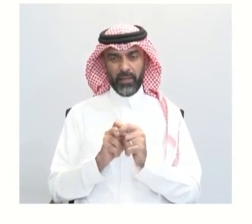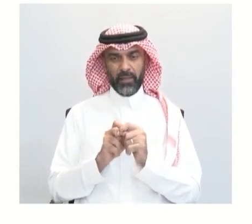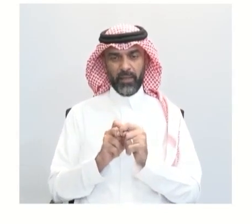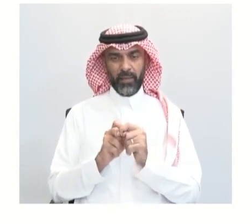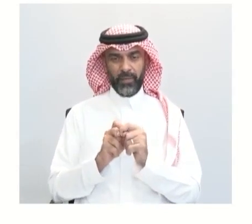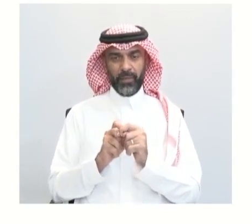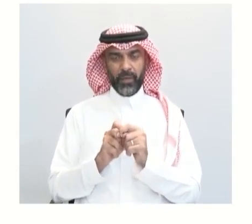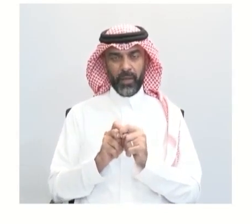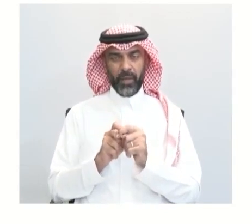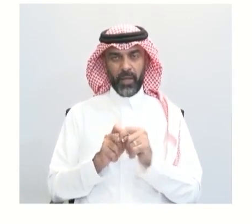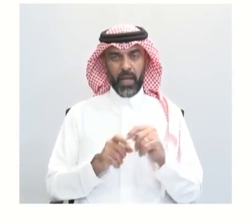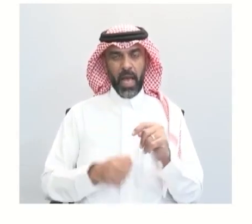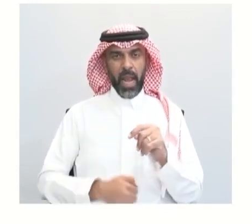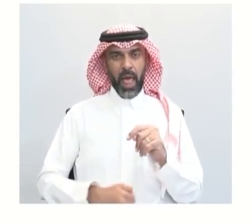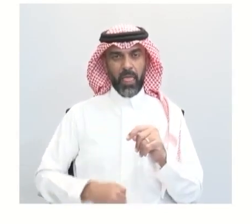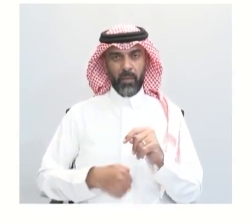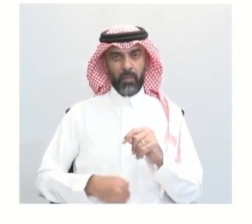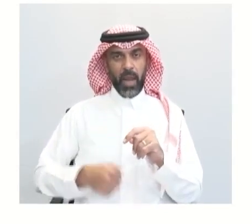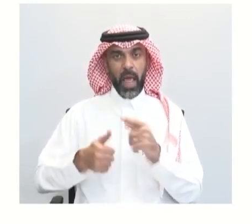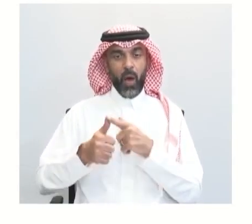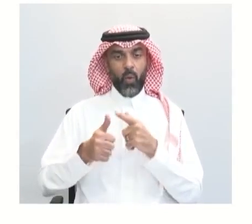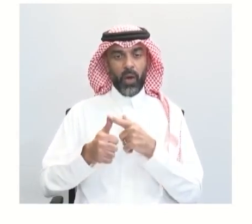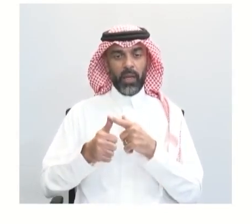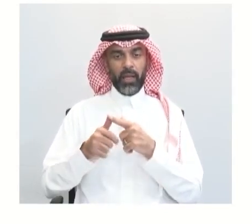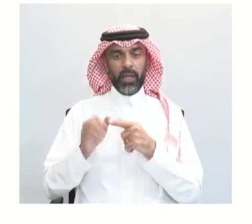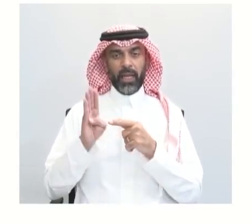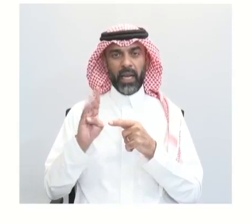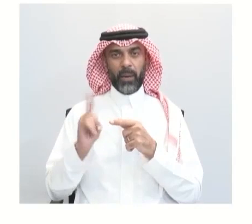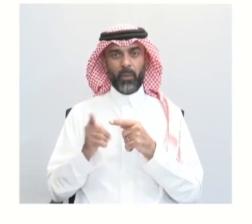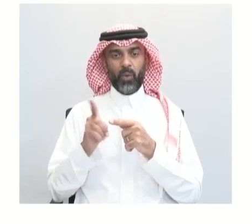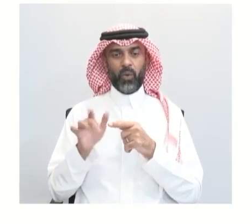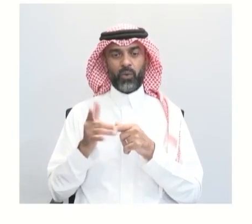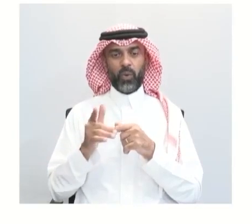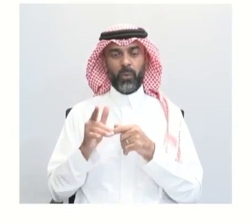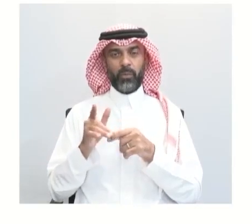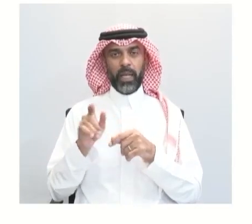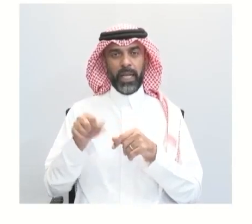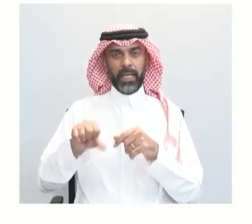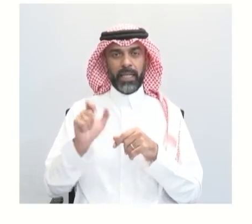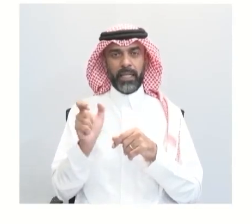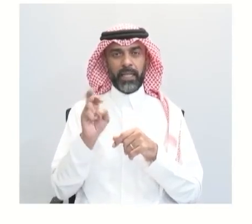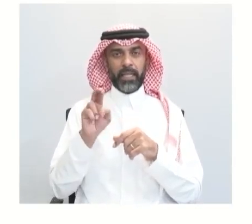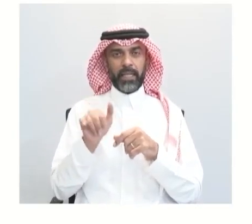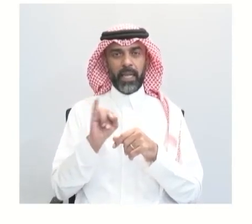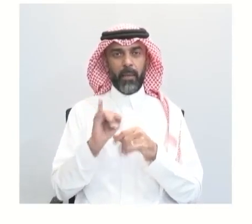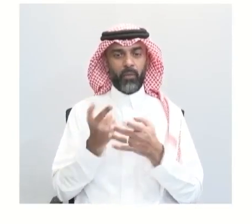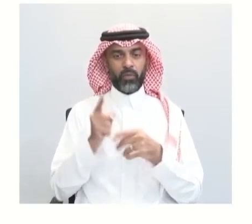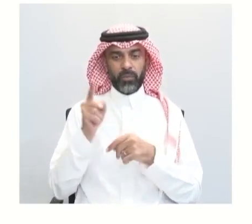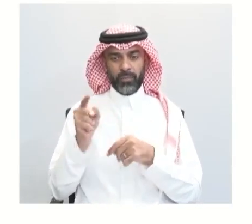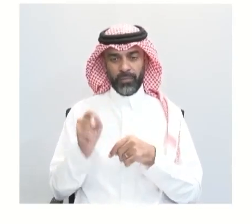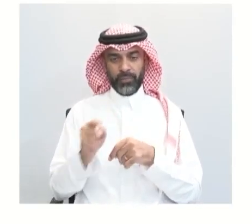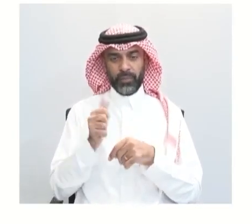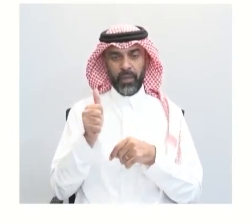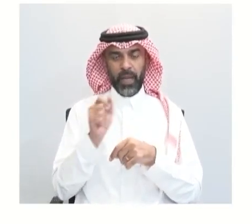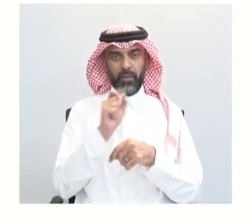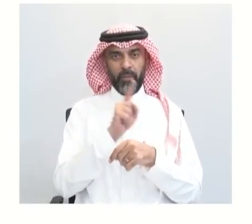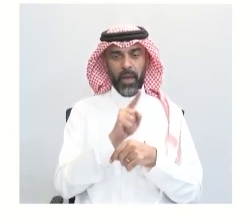سؤالنا الاول نتساءل الهضم الاولي للكربوهيدرات يتم بواسطه انزيم الاميليز ام